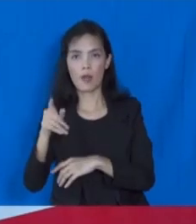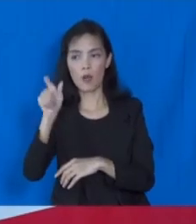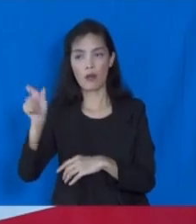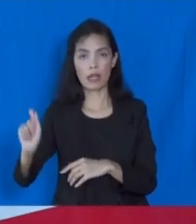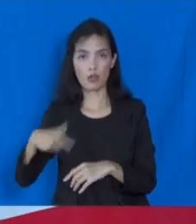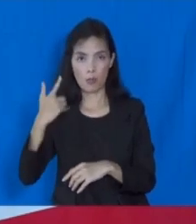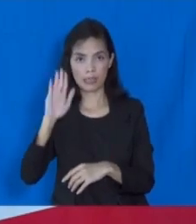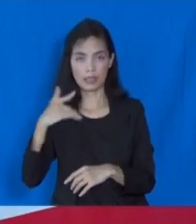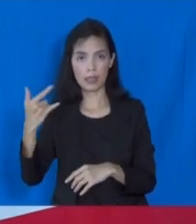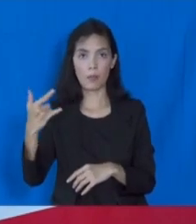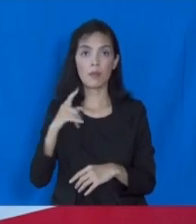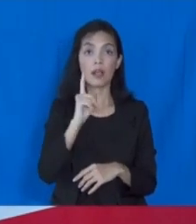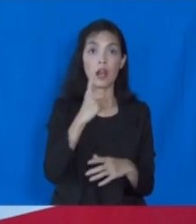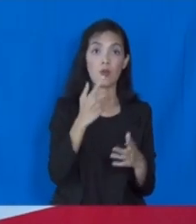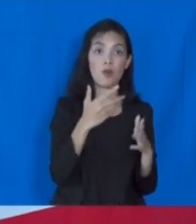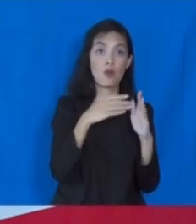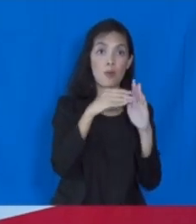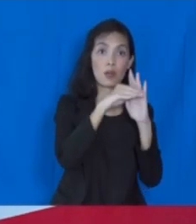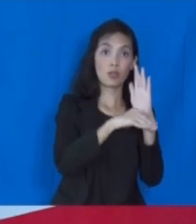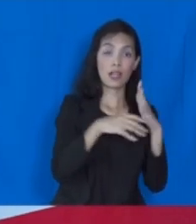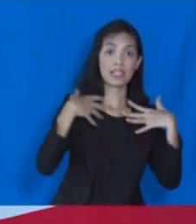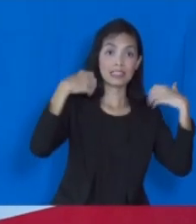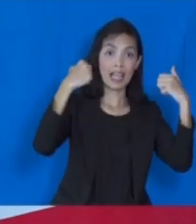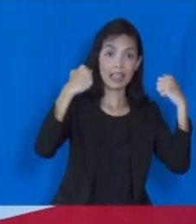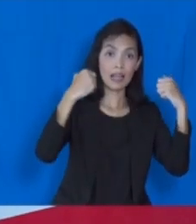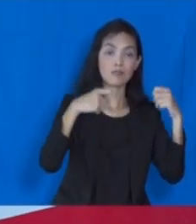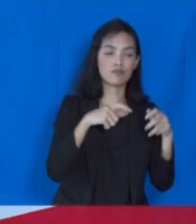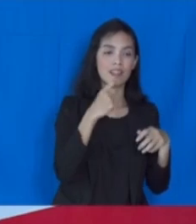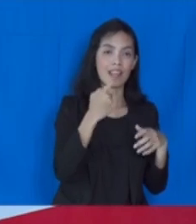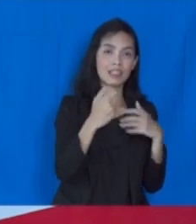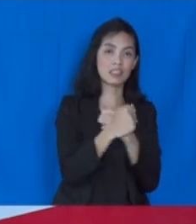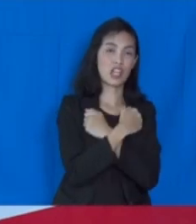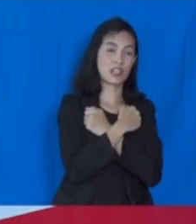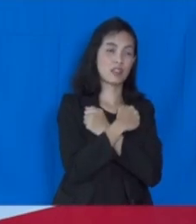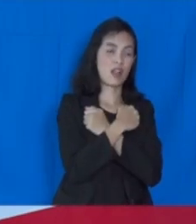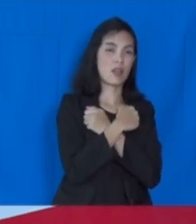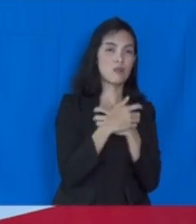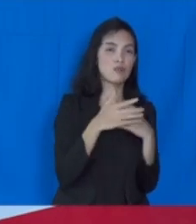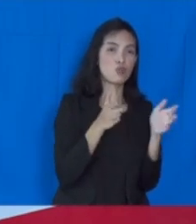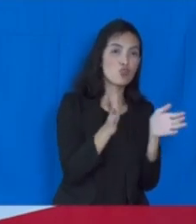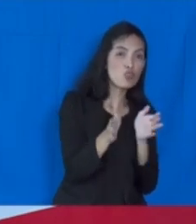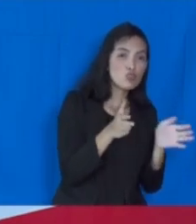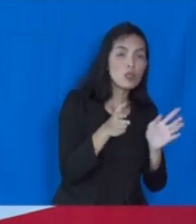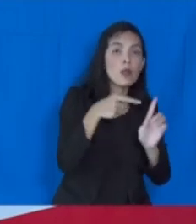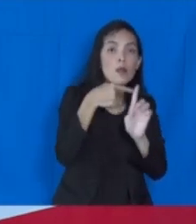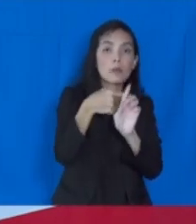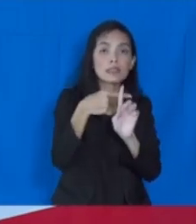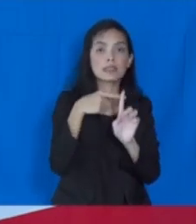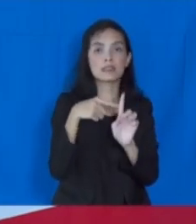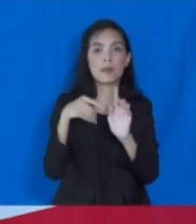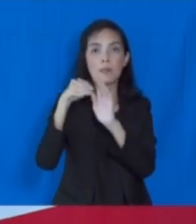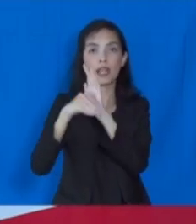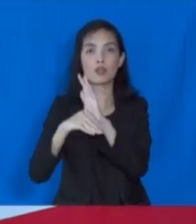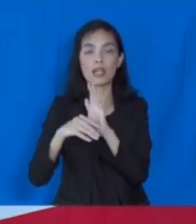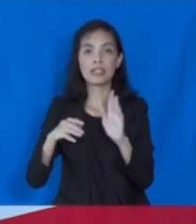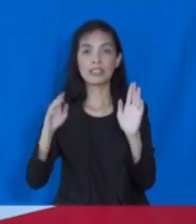jika kita mengikuti protokol kesehatan di dalam proses pengurusan jenazah dan juga ketentuan di dalam